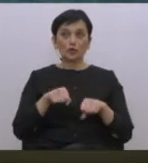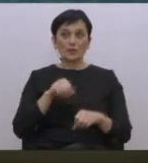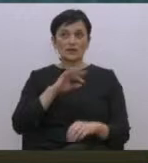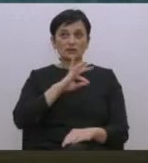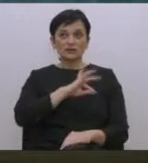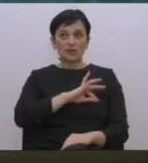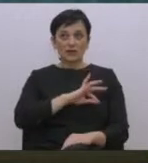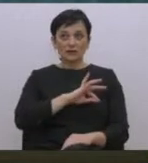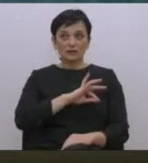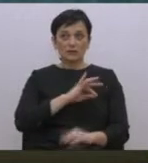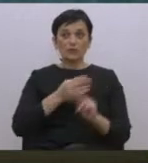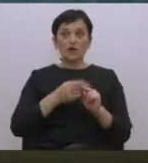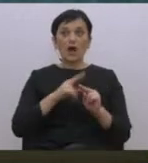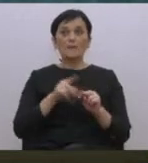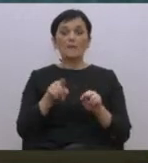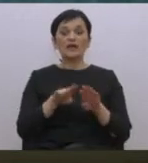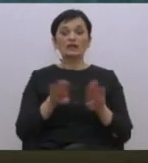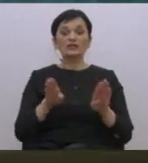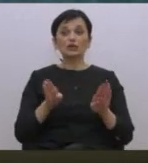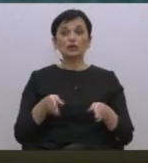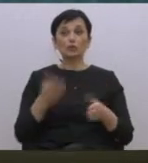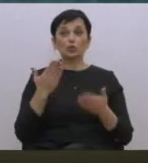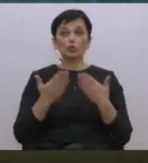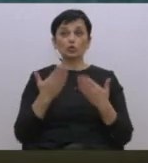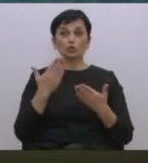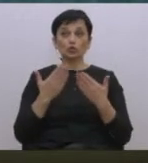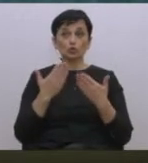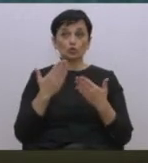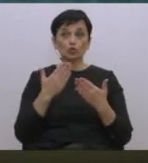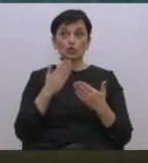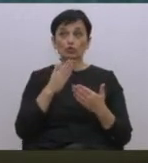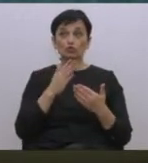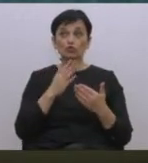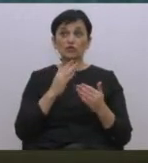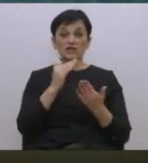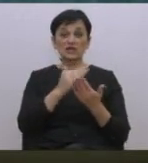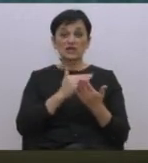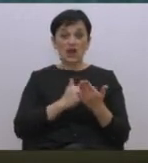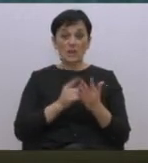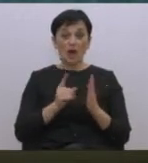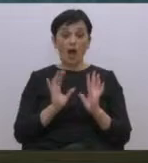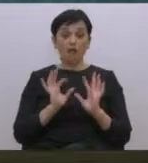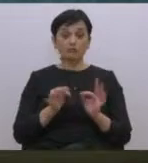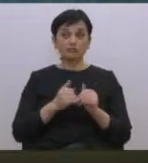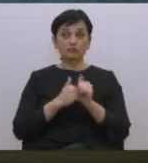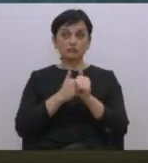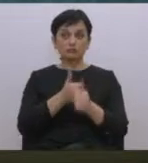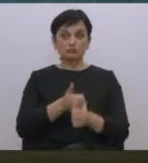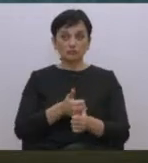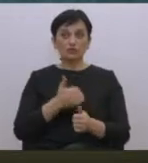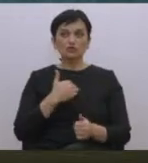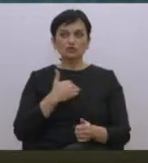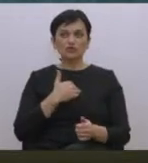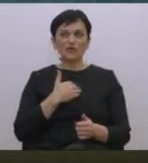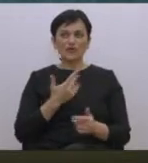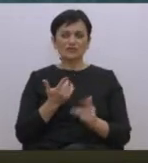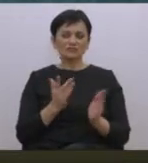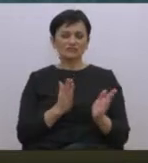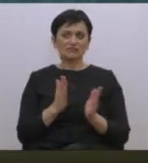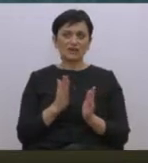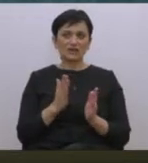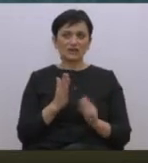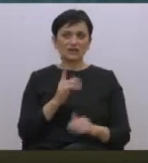bluba. Am tribunit, amitom tu optimaluri graficit cavalt, ჩვენ sadrat